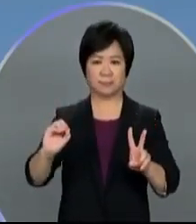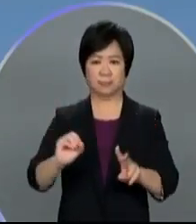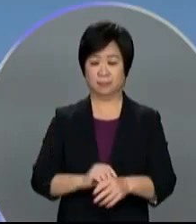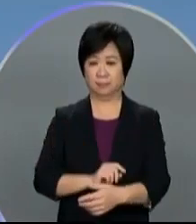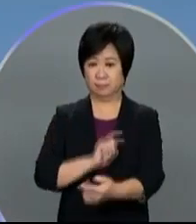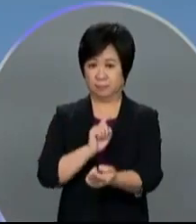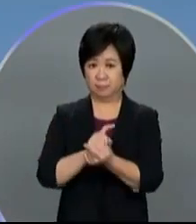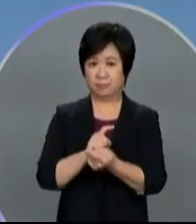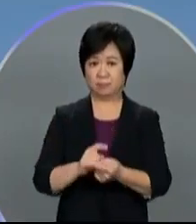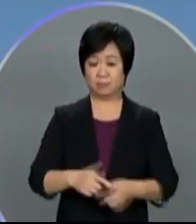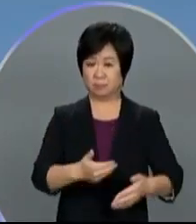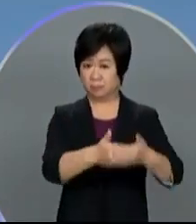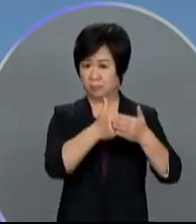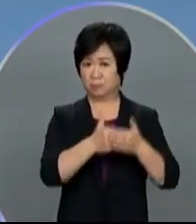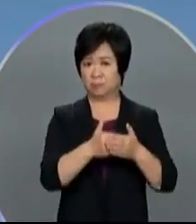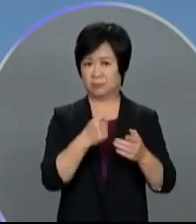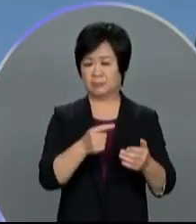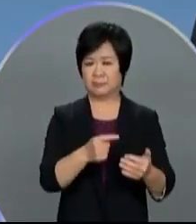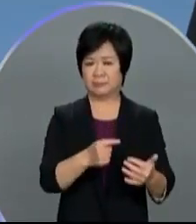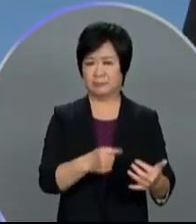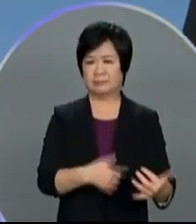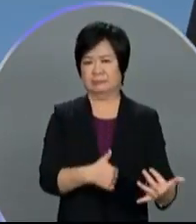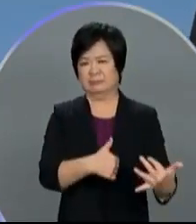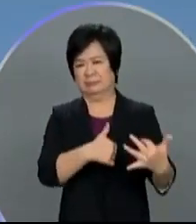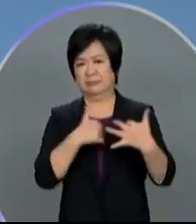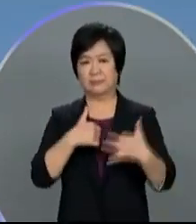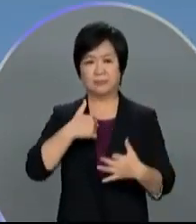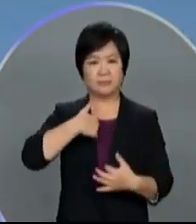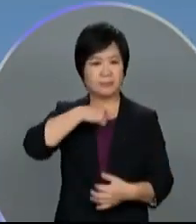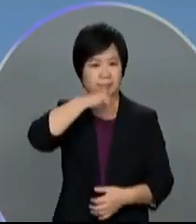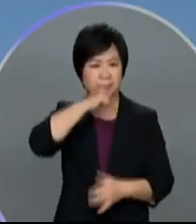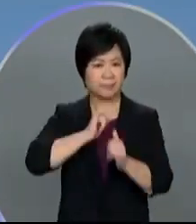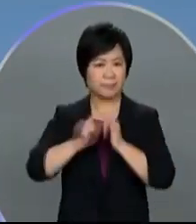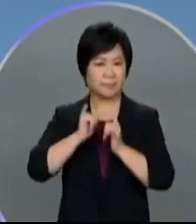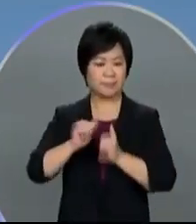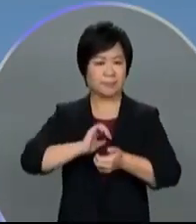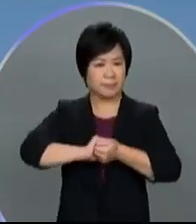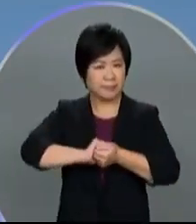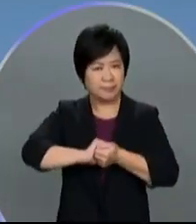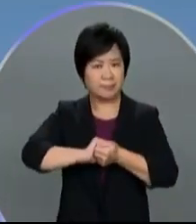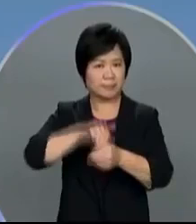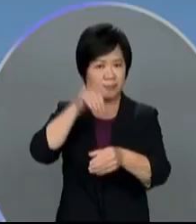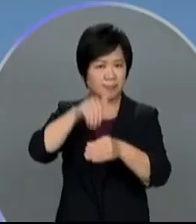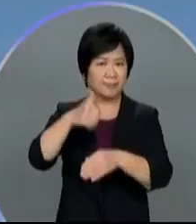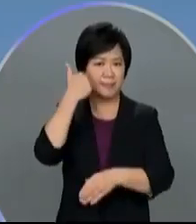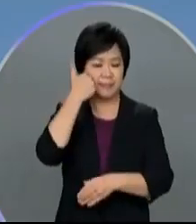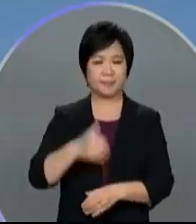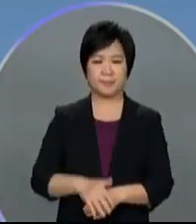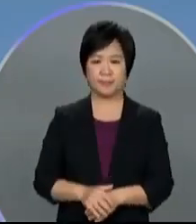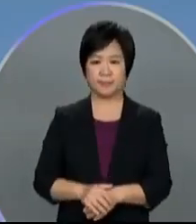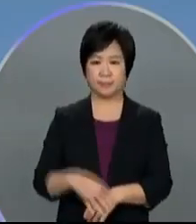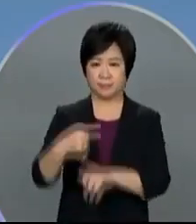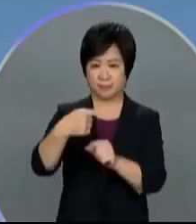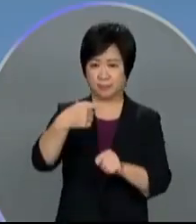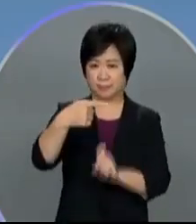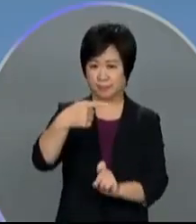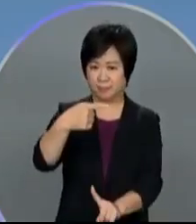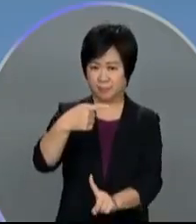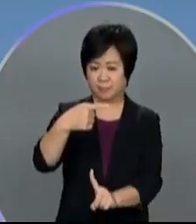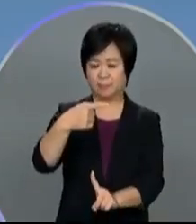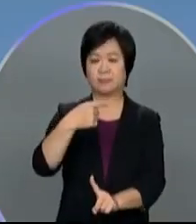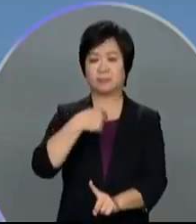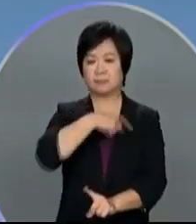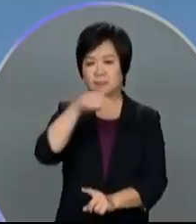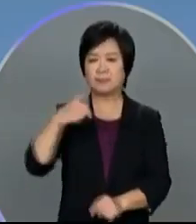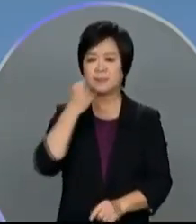面对中国的步步紧逼，台湾人民会做出什么样的选择。1月11号那天，我